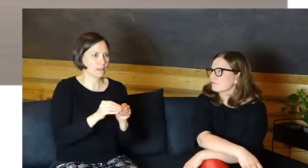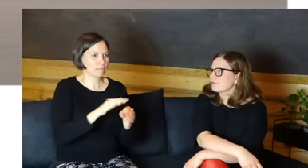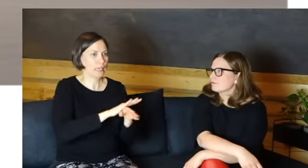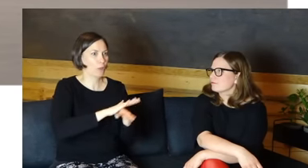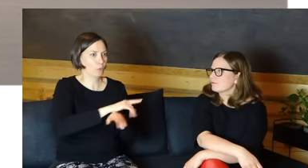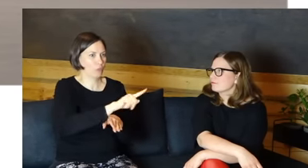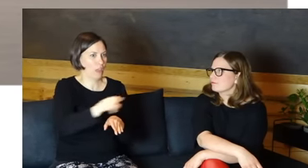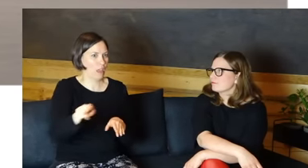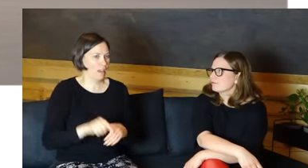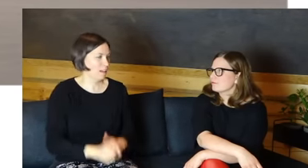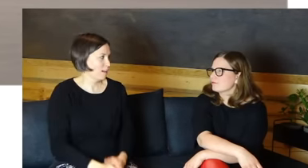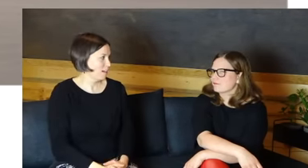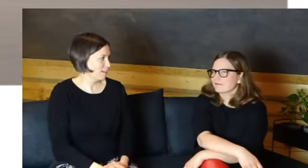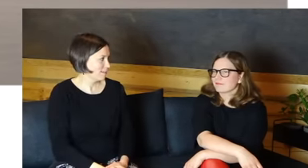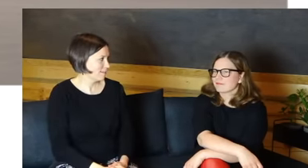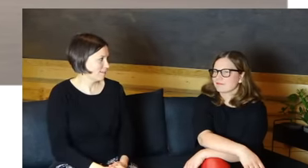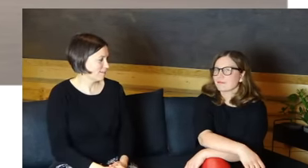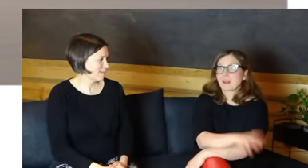kuulemma kova vauhtisyy.